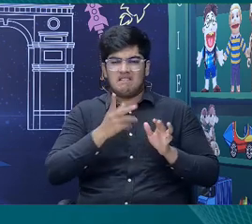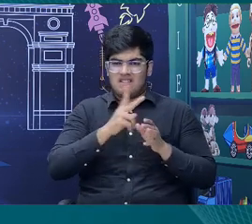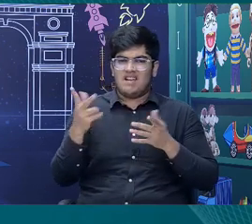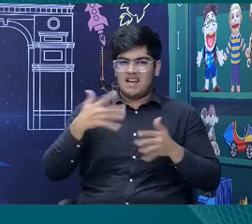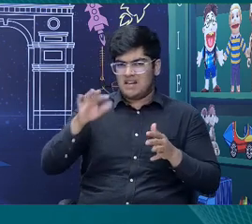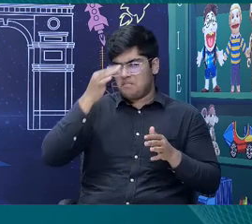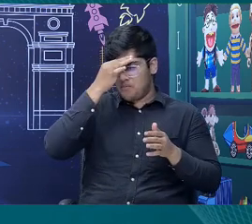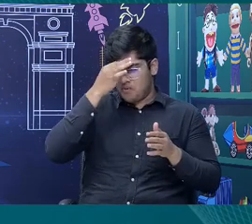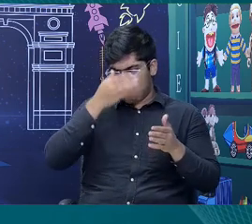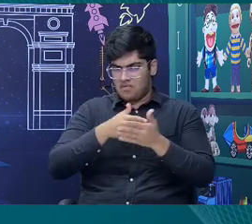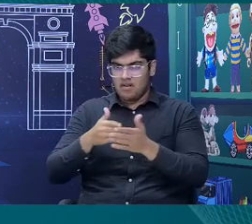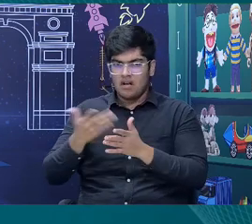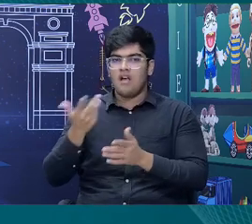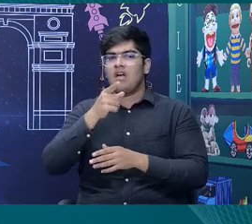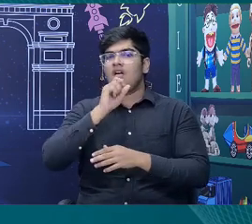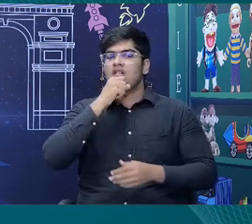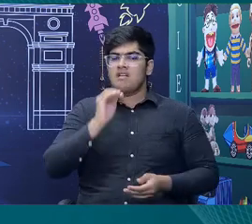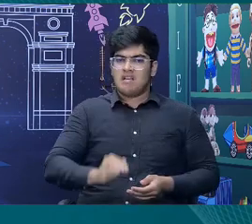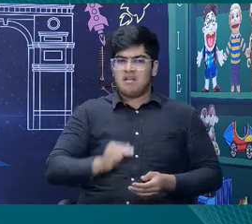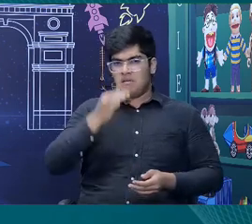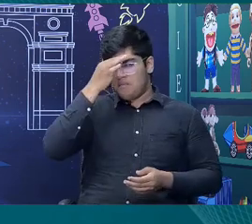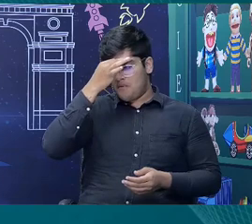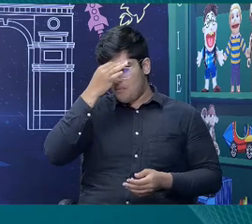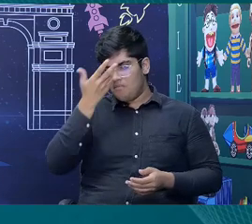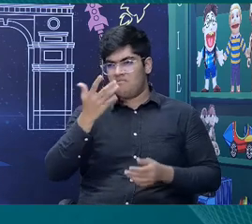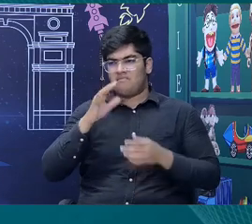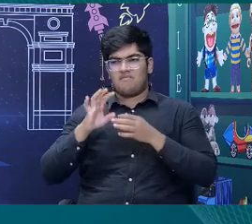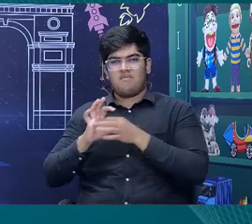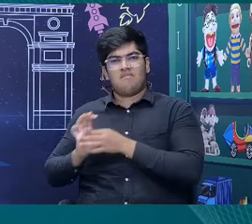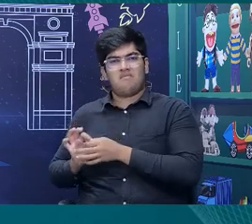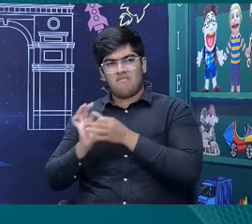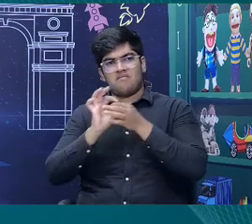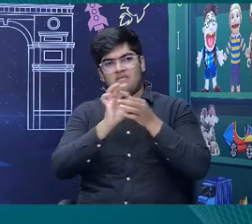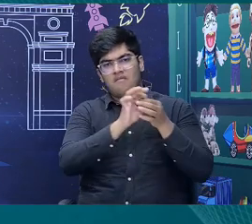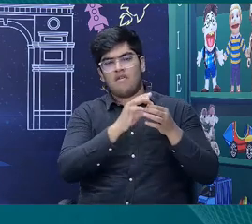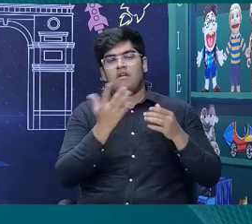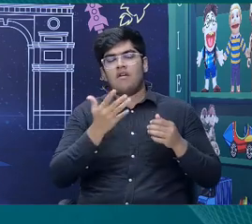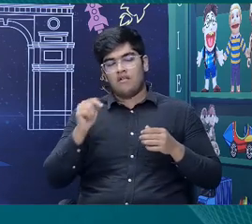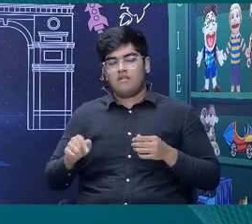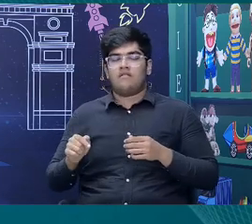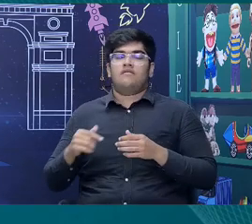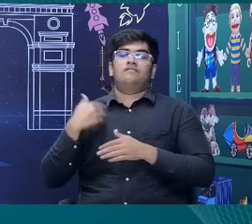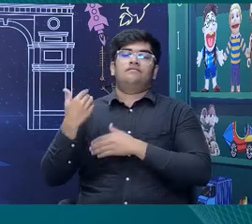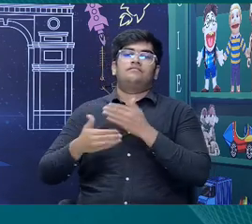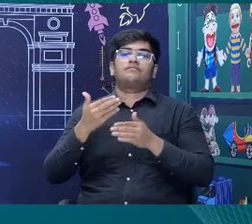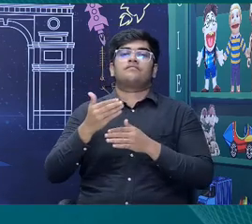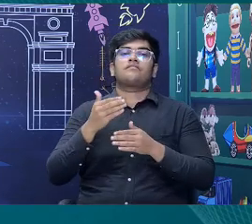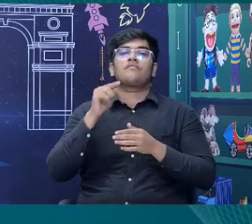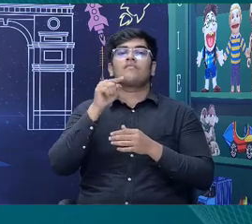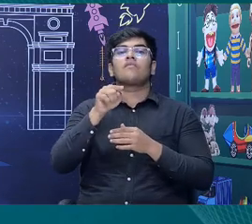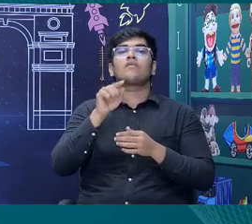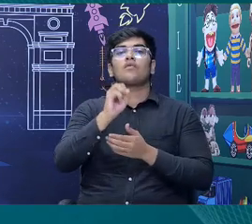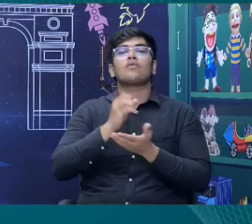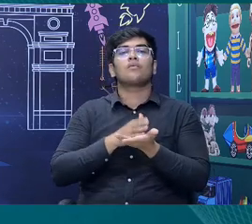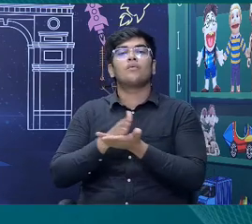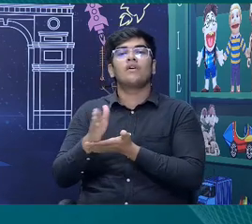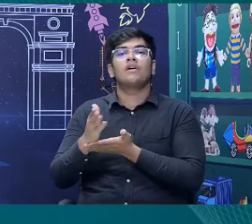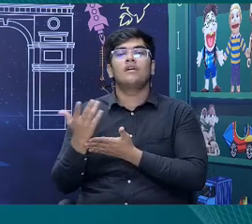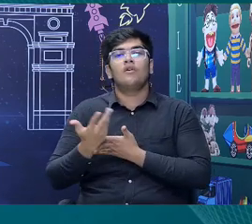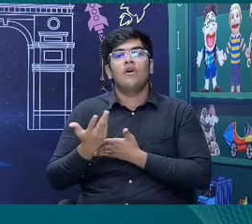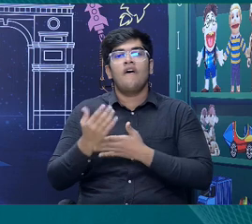हैं अ एनीथिंग टू डू विद चाइल्डहुड राइट उसमें मेथड क्या है ट्रीटमेंट का फ्री एसोसिएशन है जैसे मैंने पहले भी